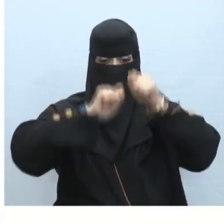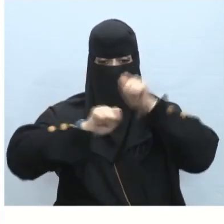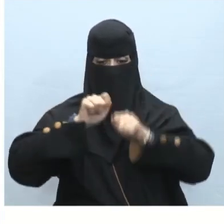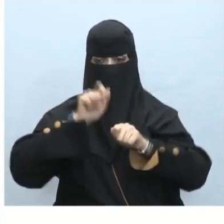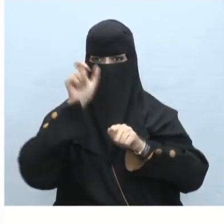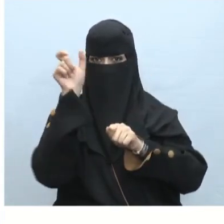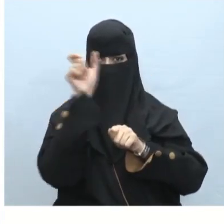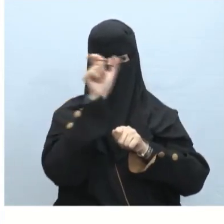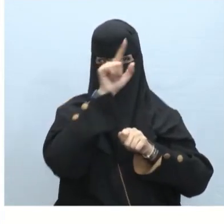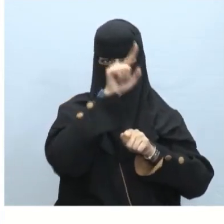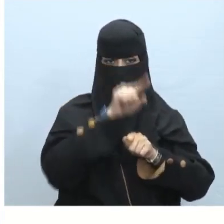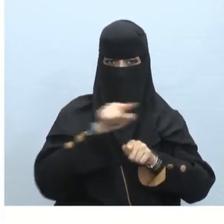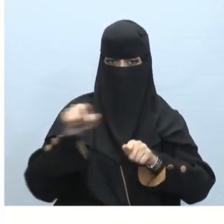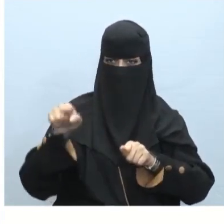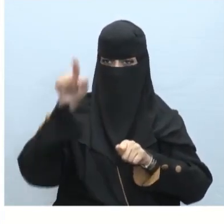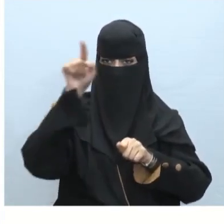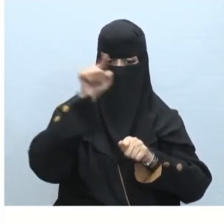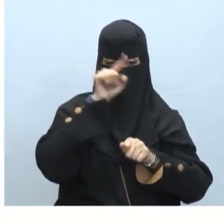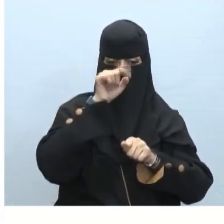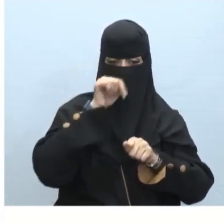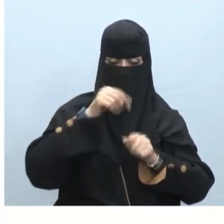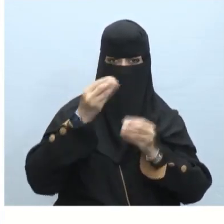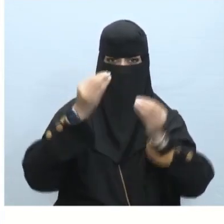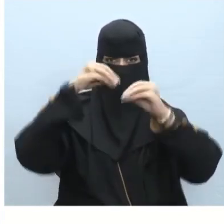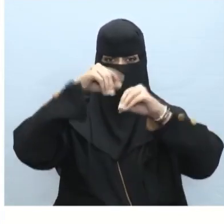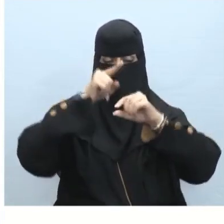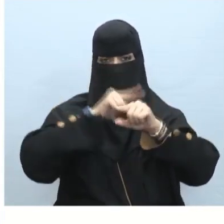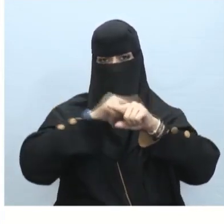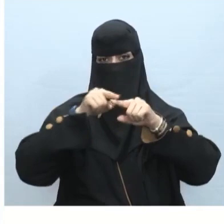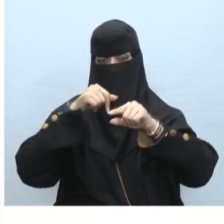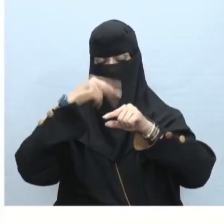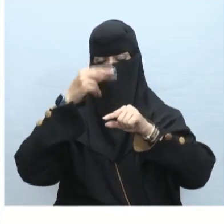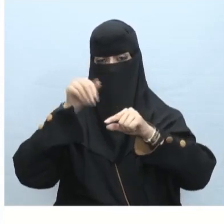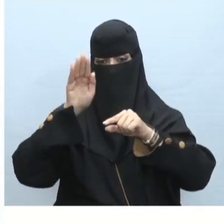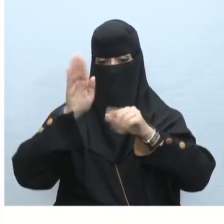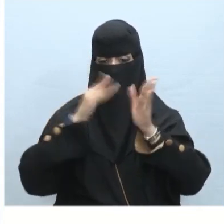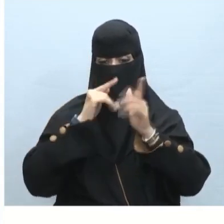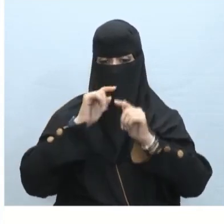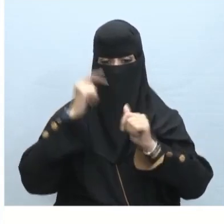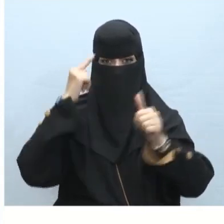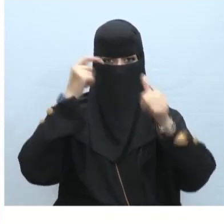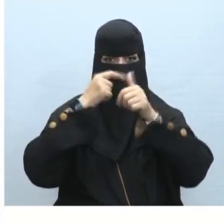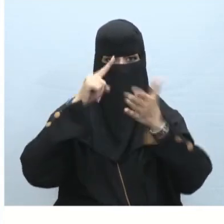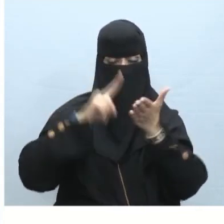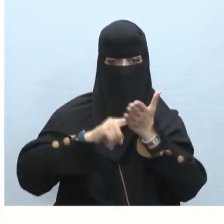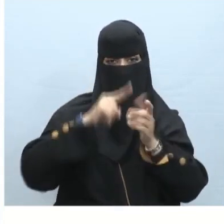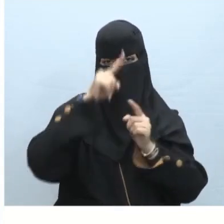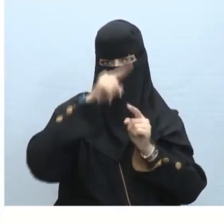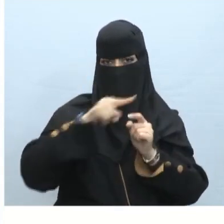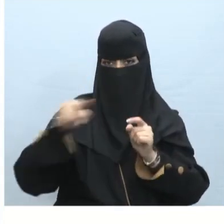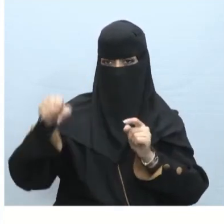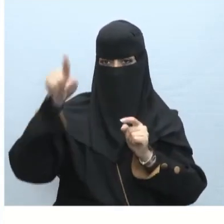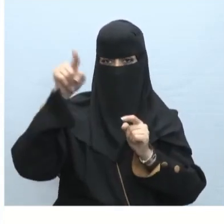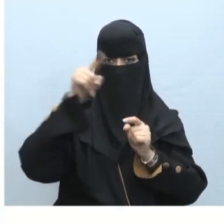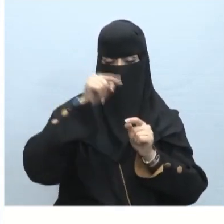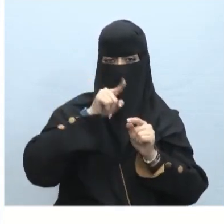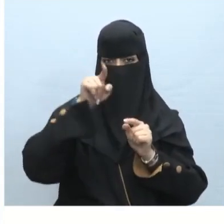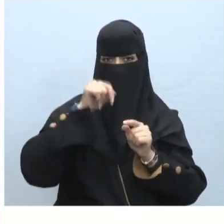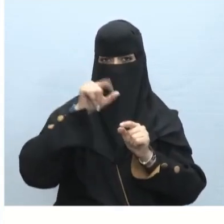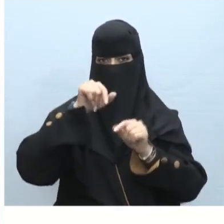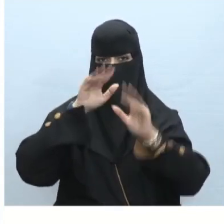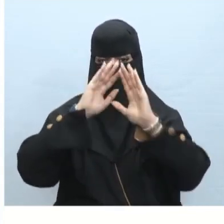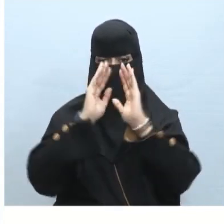يمكنك استخدام المخططات البيانيه بالاضافه الى رسم سمارت تذكر ان المخطط البياني هو